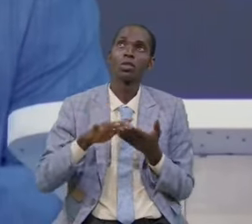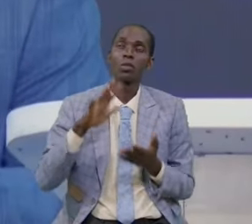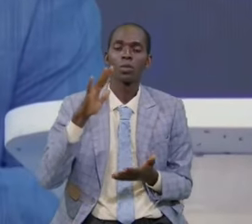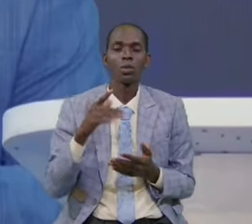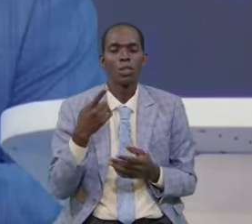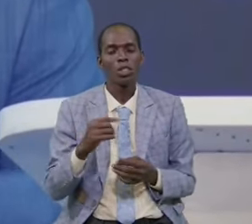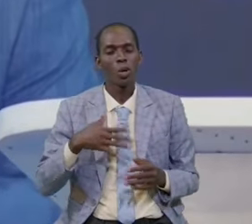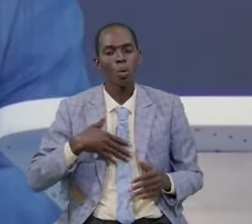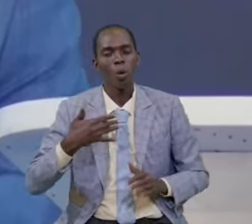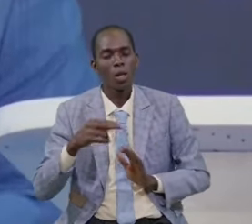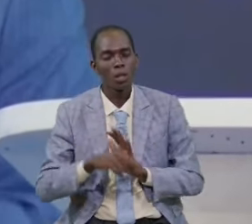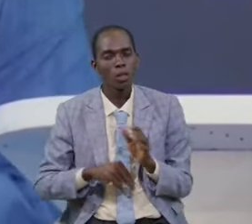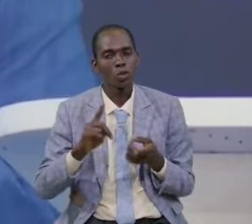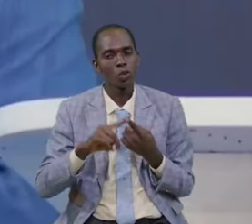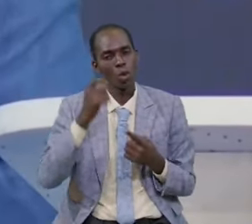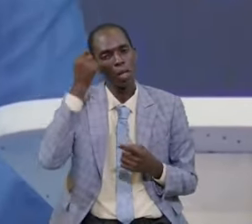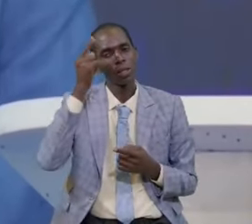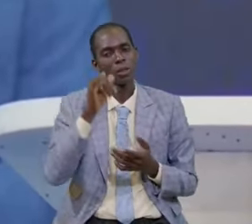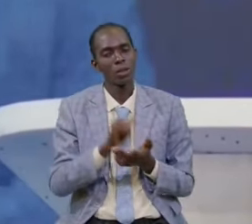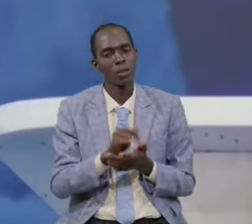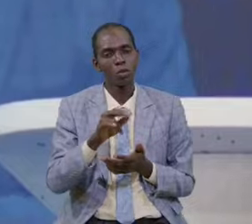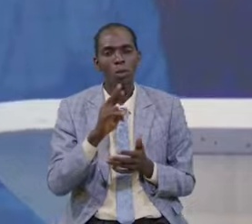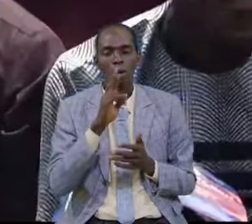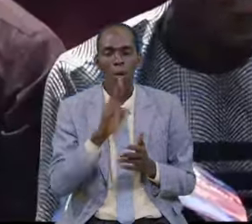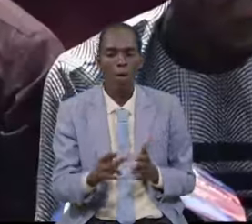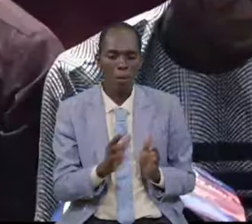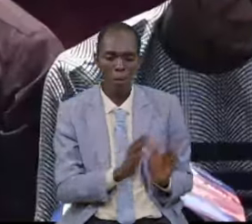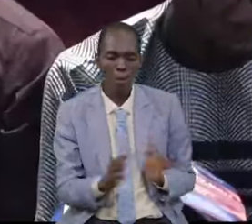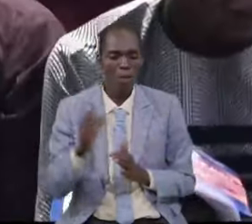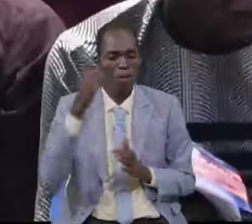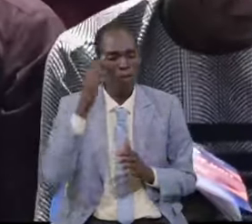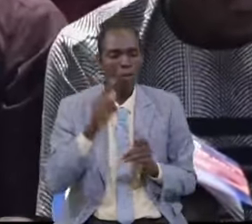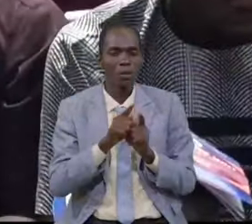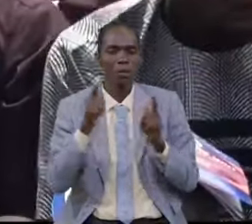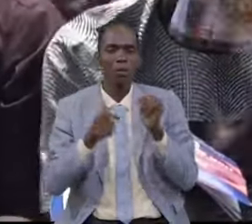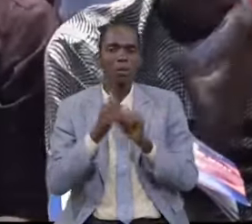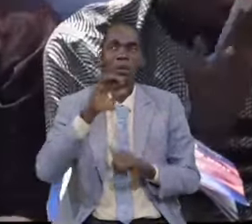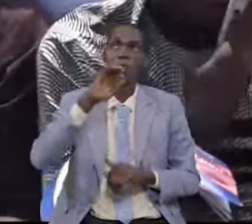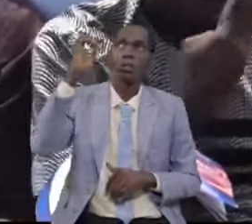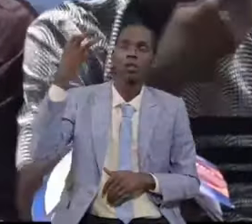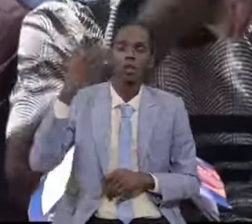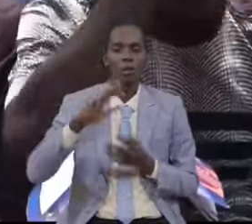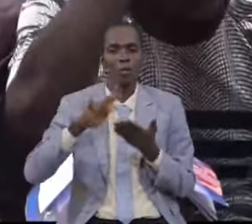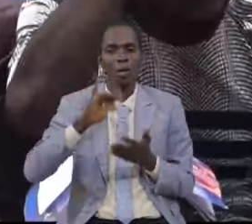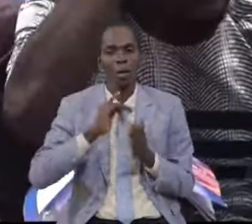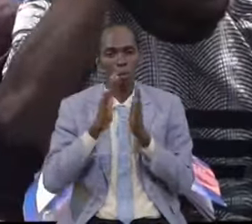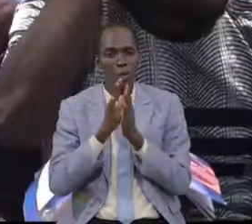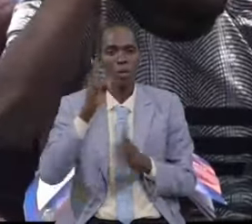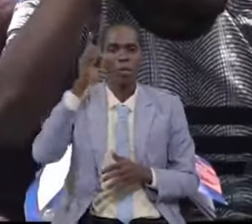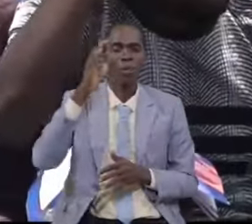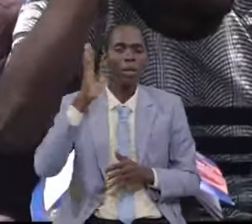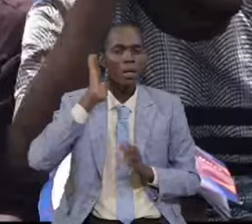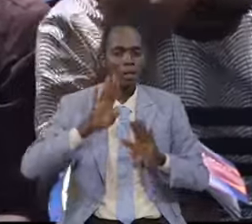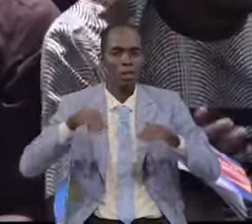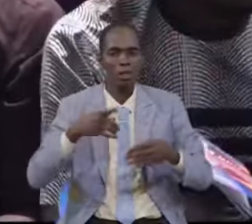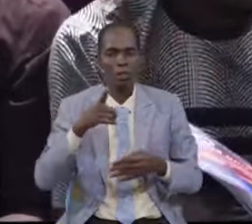es destiné pour une plus grande gloire. Je prie que Dieu te donne la volonté. Et